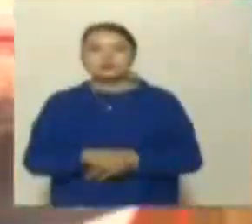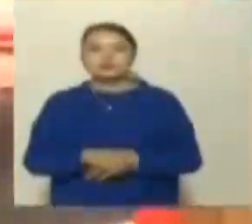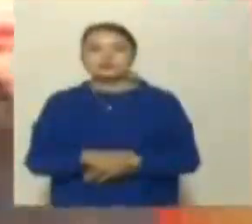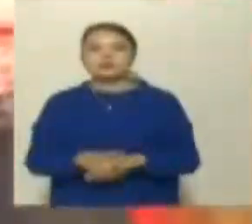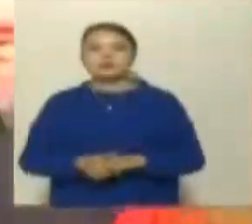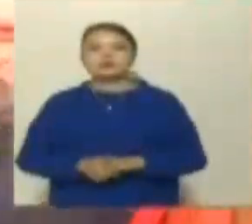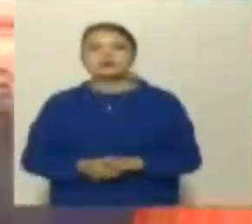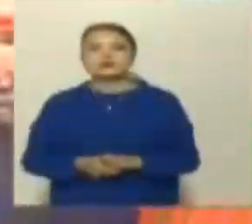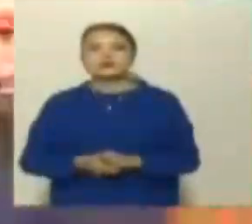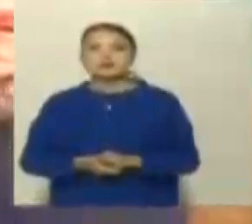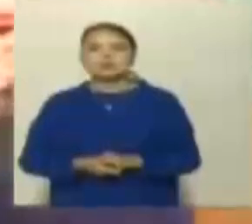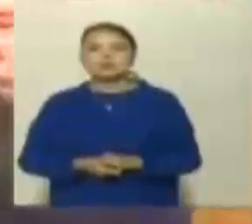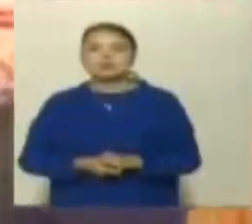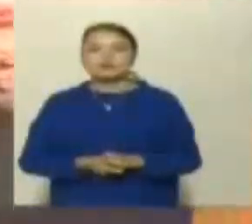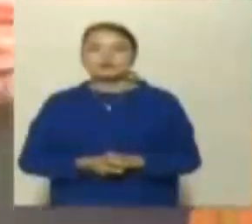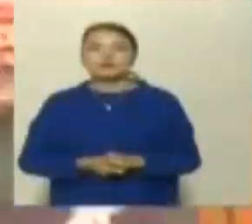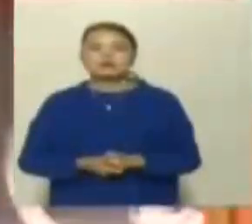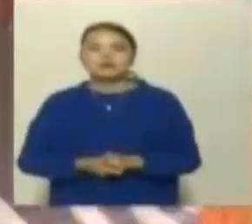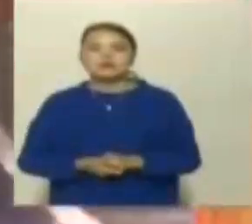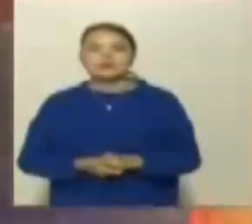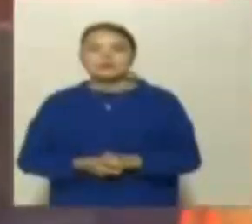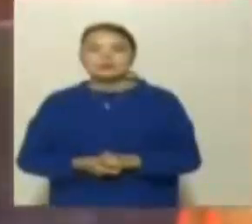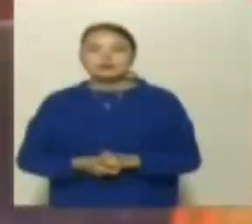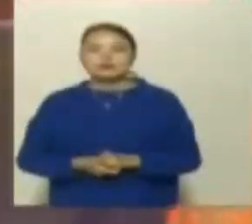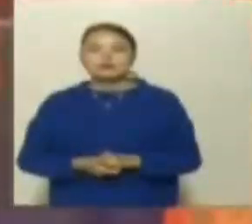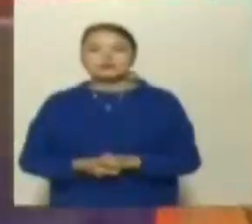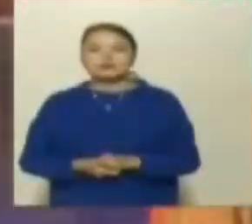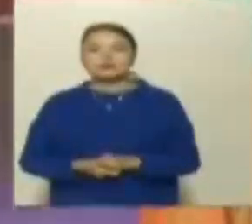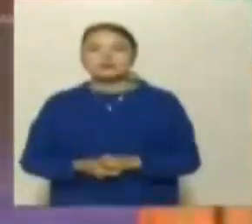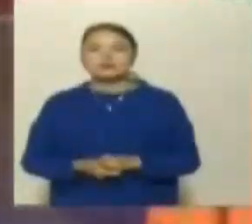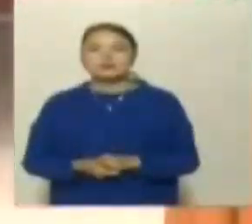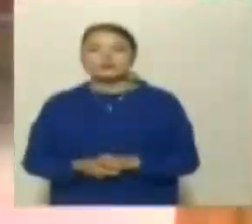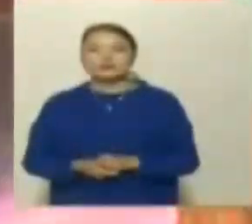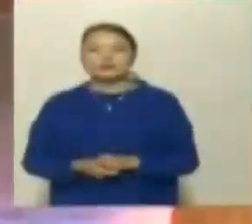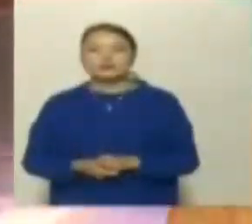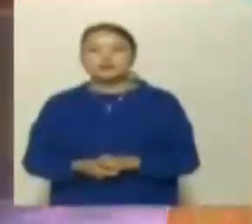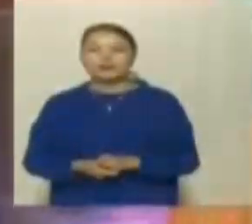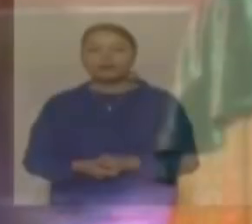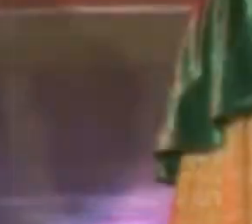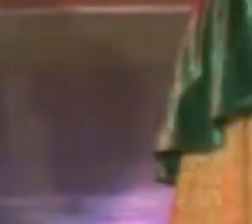Жансая Жансақ, Амангелді Тұрахмет, Дидар.